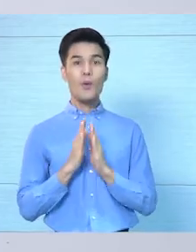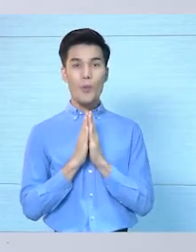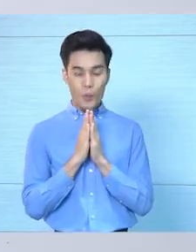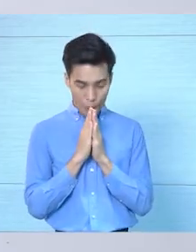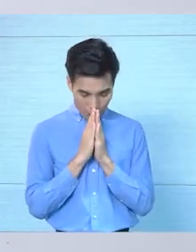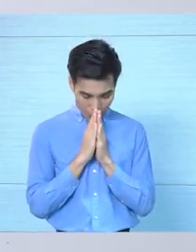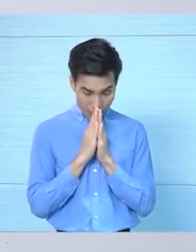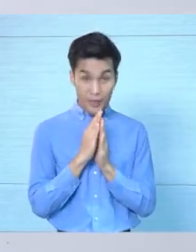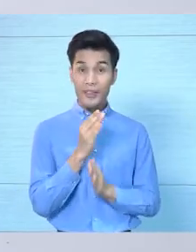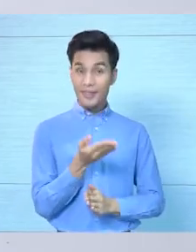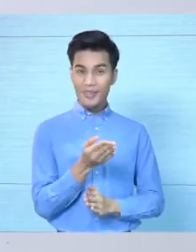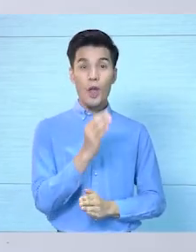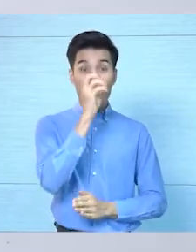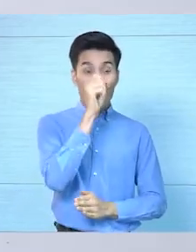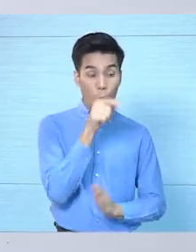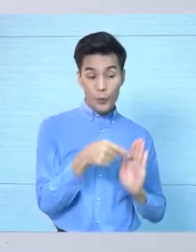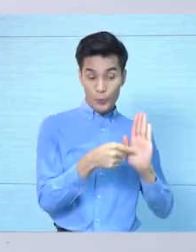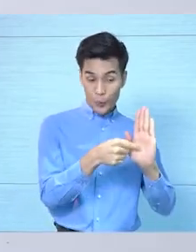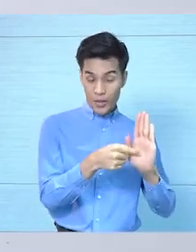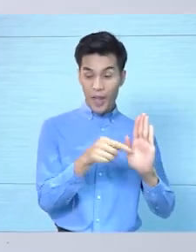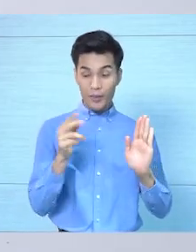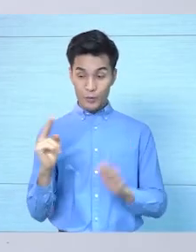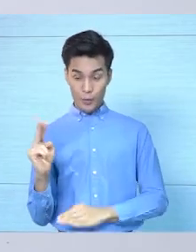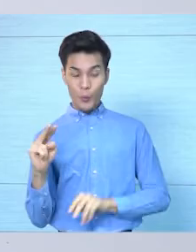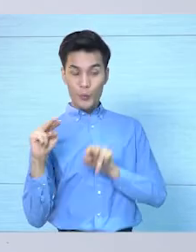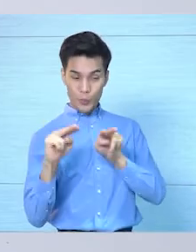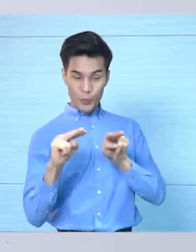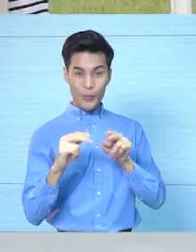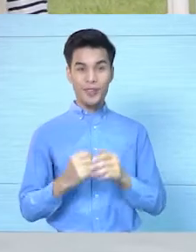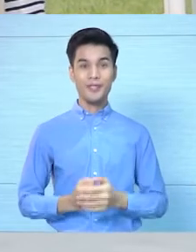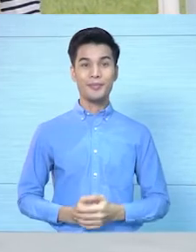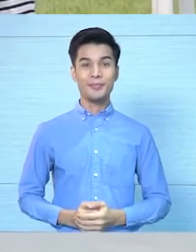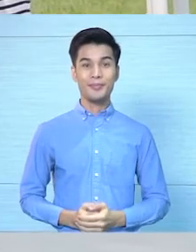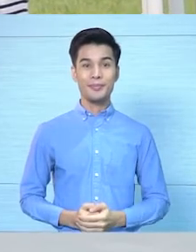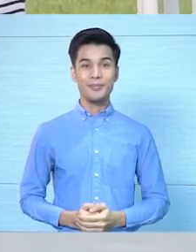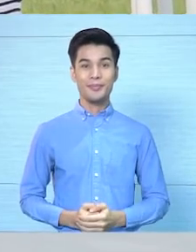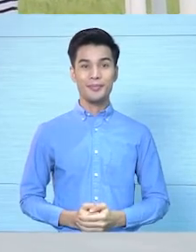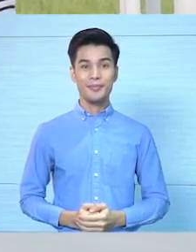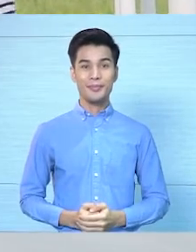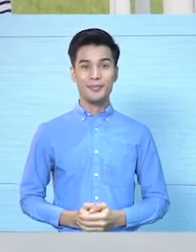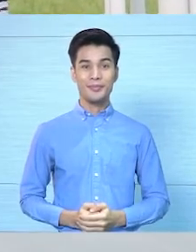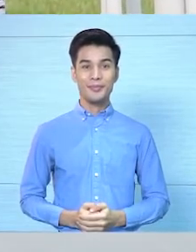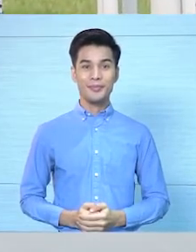กลับเท่านั้นเองครับในลองไหว้ให้กับมีเลิฟแล้วก็มาโปรดดูอีกทีนึงนะฮะ